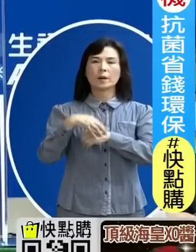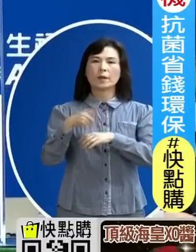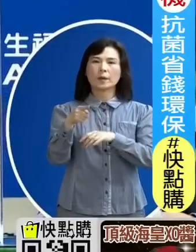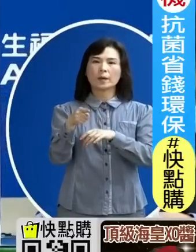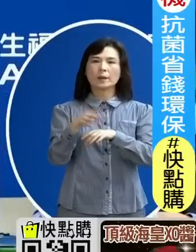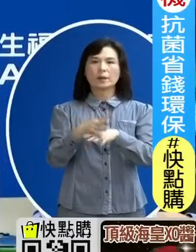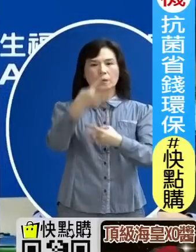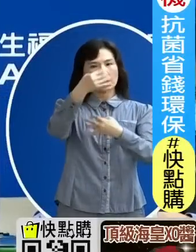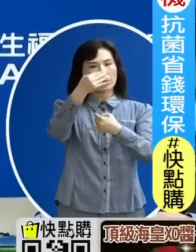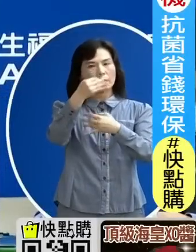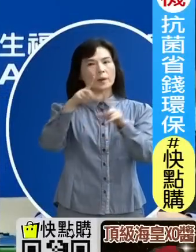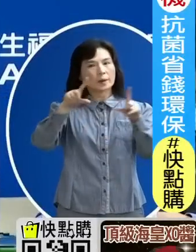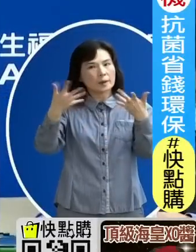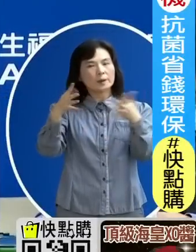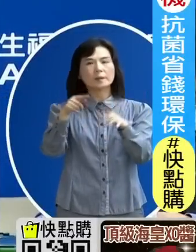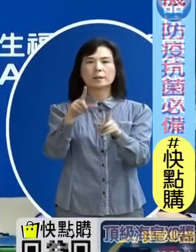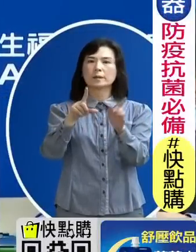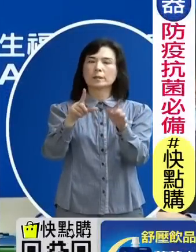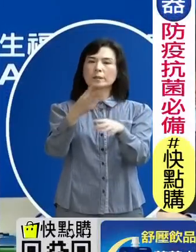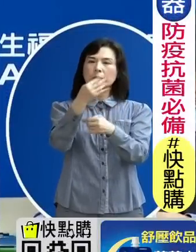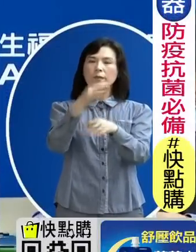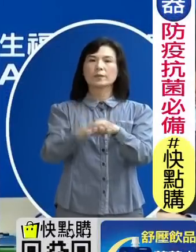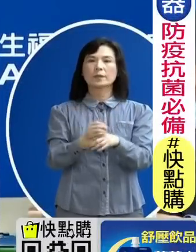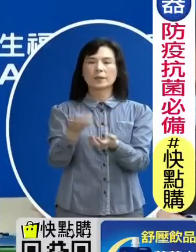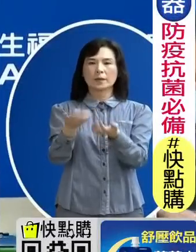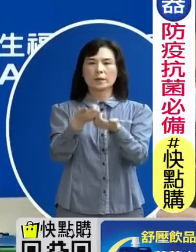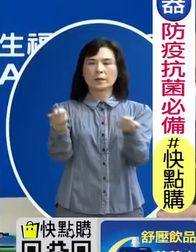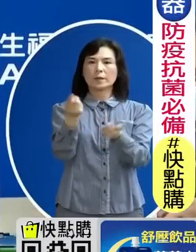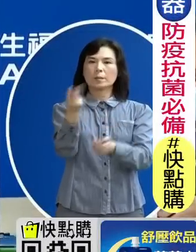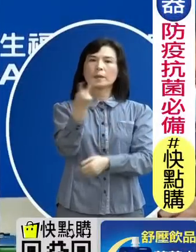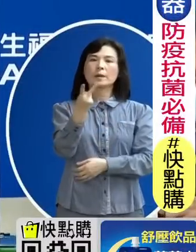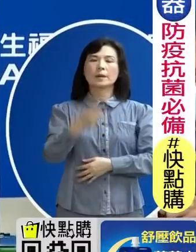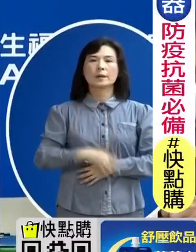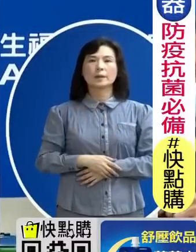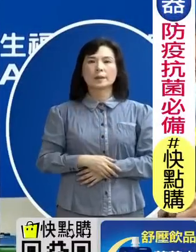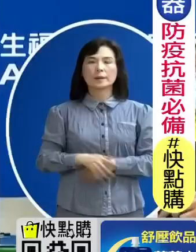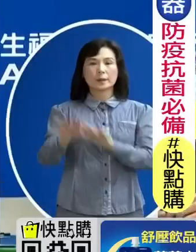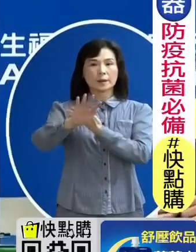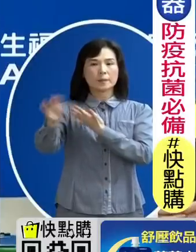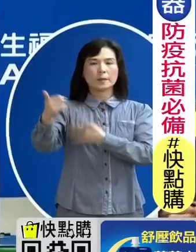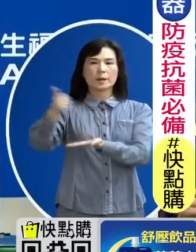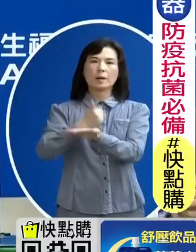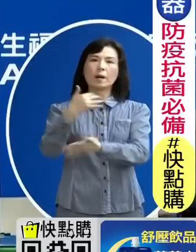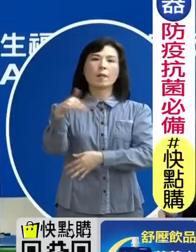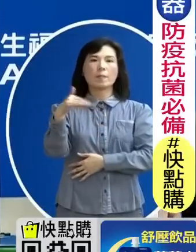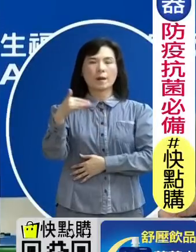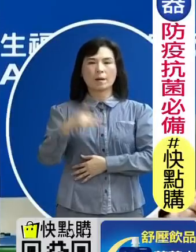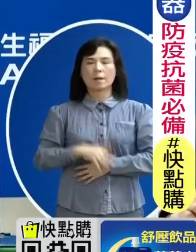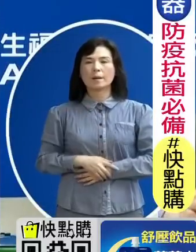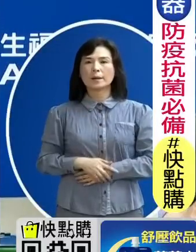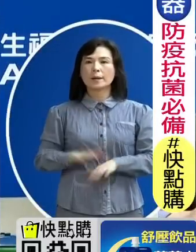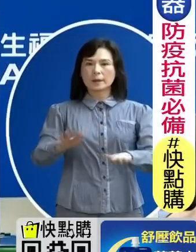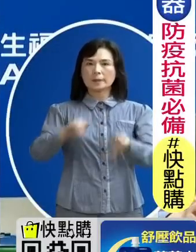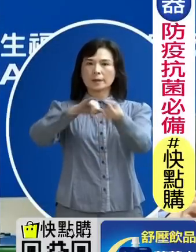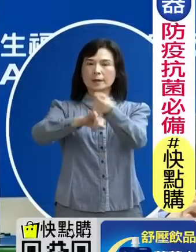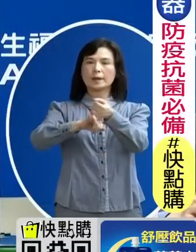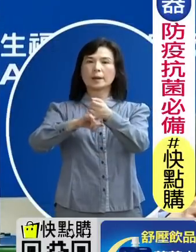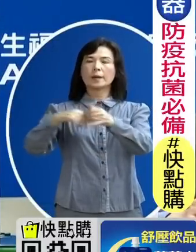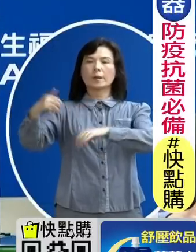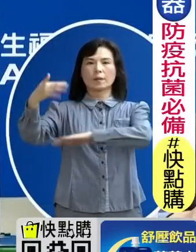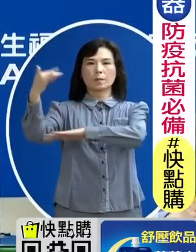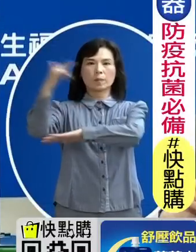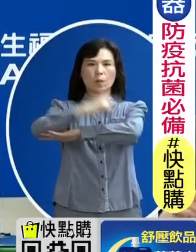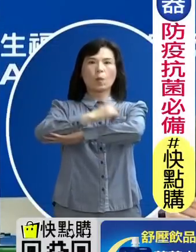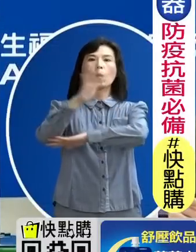认证的。你这时候又说哦，我只收美加澳，就你指挥中心，你莫名其妙嘛。然后今天又被问到了，高登体质那么差，为什么要